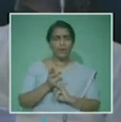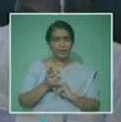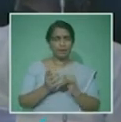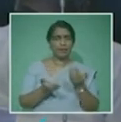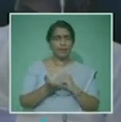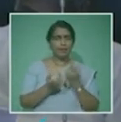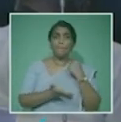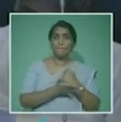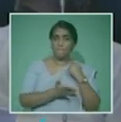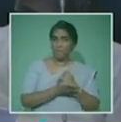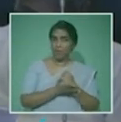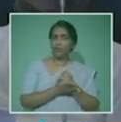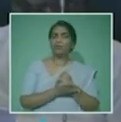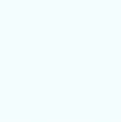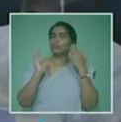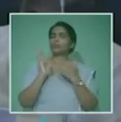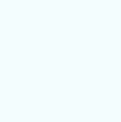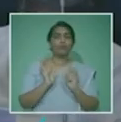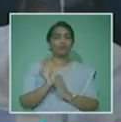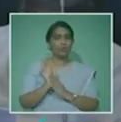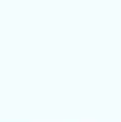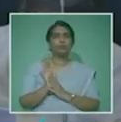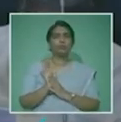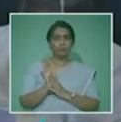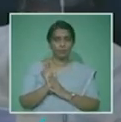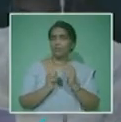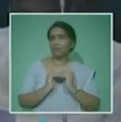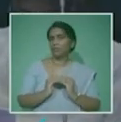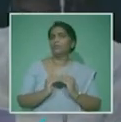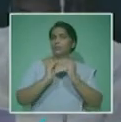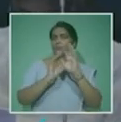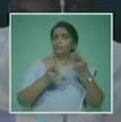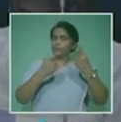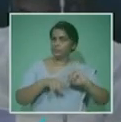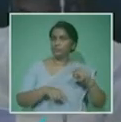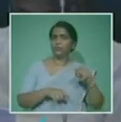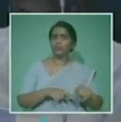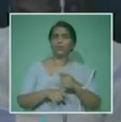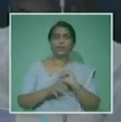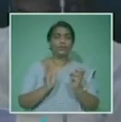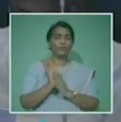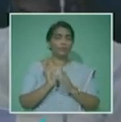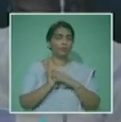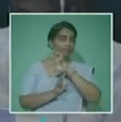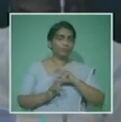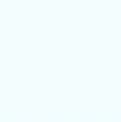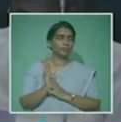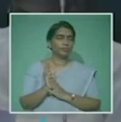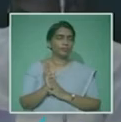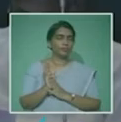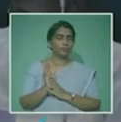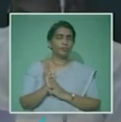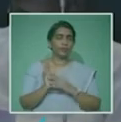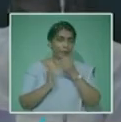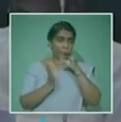පිළිබඳව and banking sector මේ තුන පිළිබඳවත් ෆයිනෑන්ස් කමිටි එකක් ආරම්භ කරන්න ඊළඟට ආංශික කාර්යසභා 17ක් පිළිබඳවත් අද